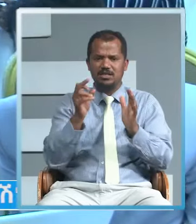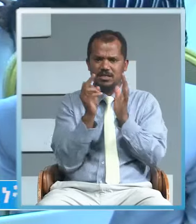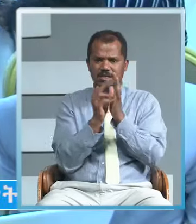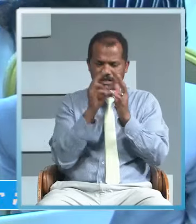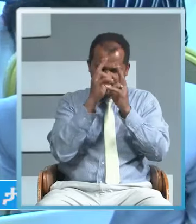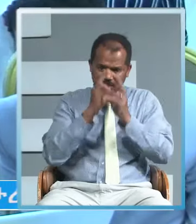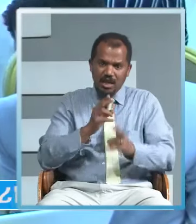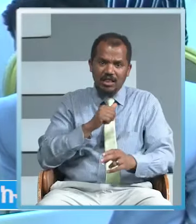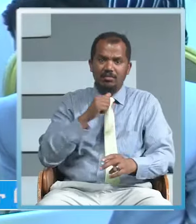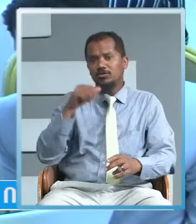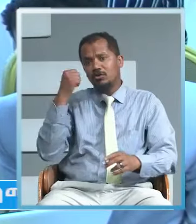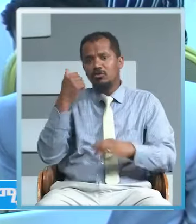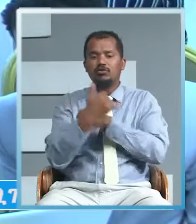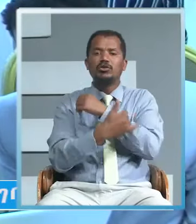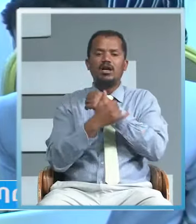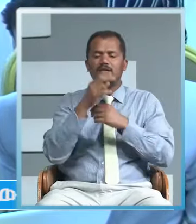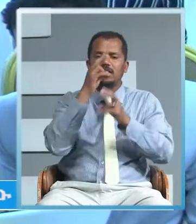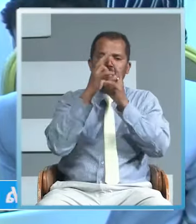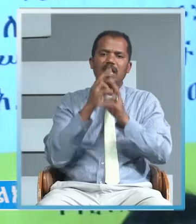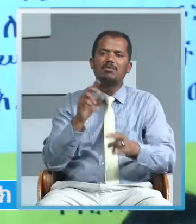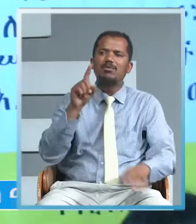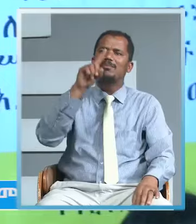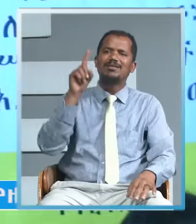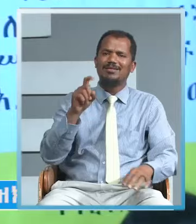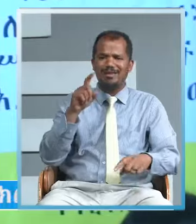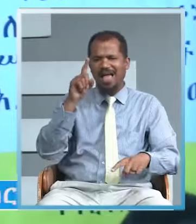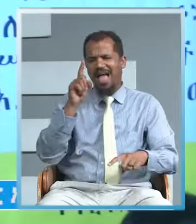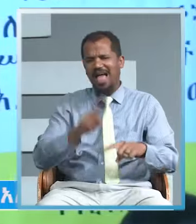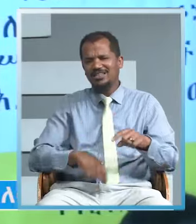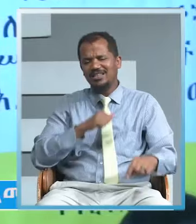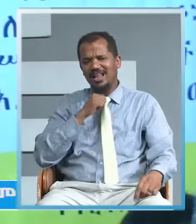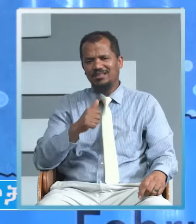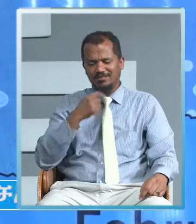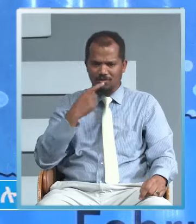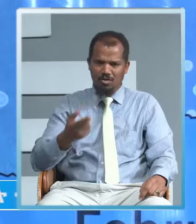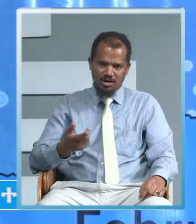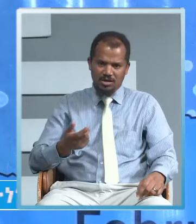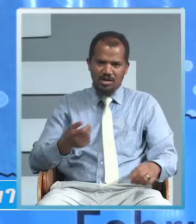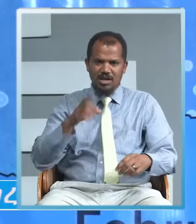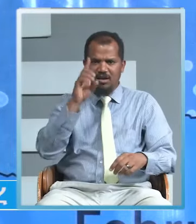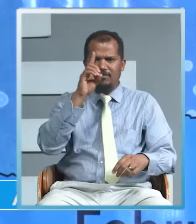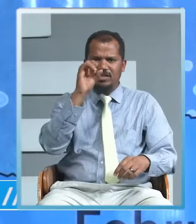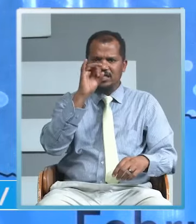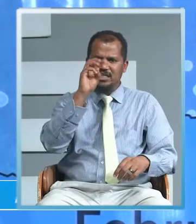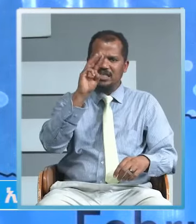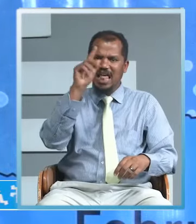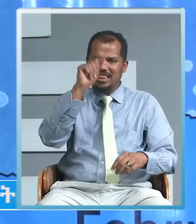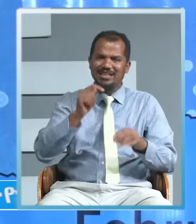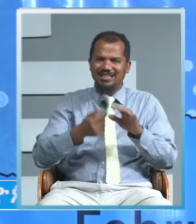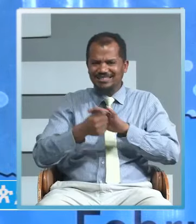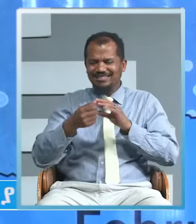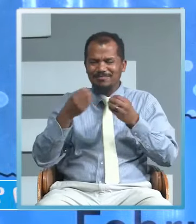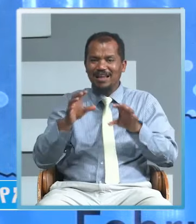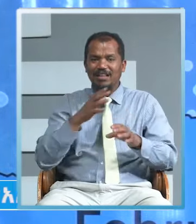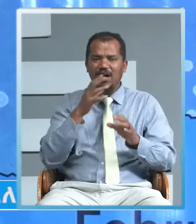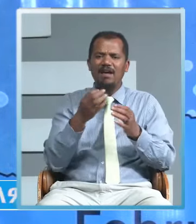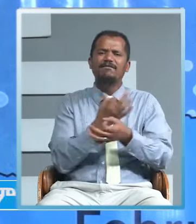ህግ ሳታከብር ሌሎች ሀገራት እንዲያከብሩ ለመጠየቅ አያስችላትም ብለዋል ፍልሰት የማይቀር ከሆነ ግን